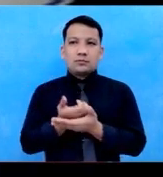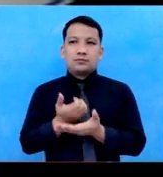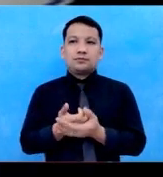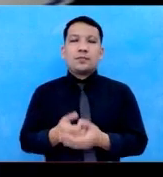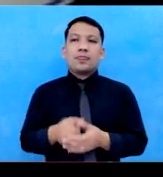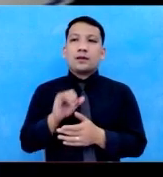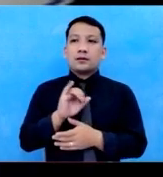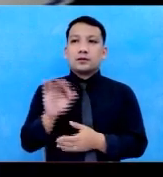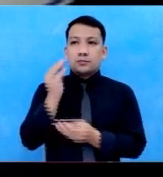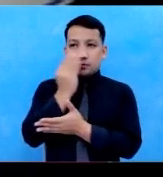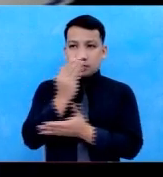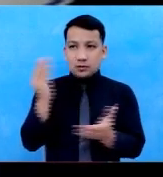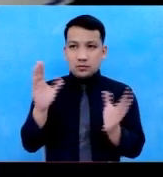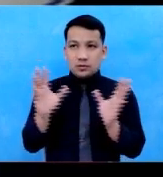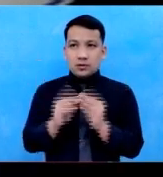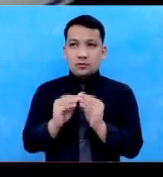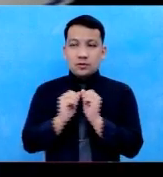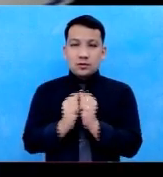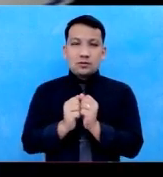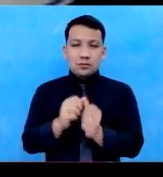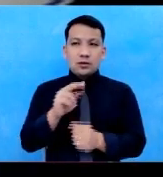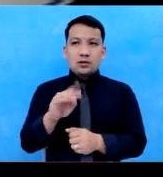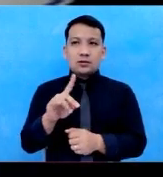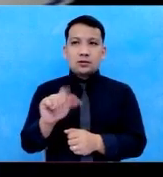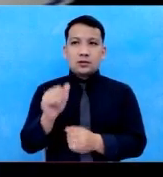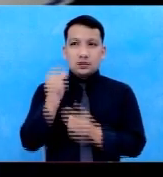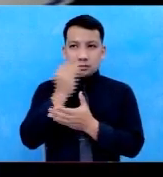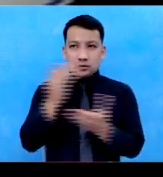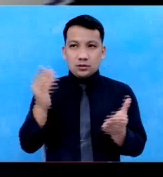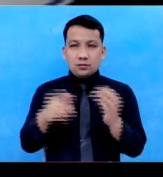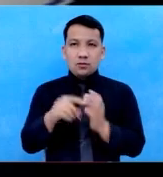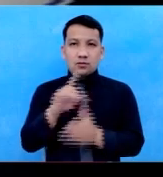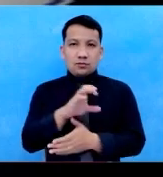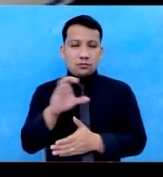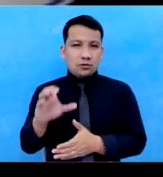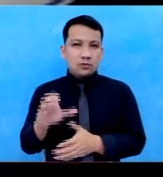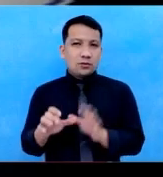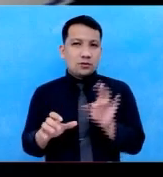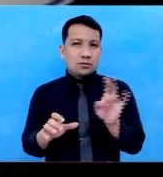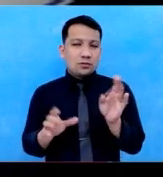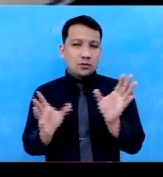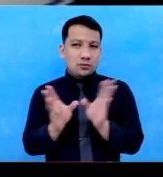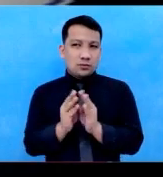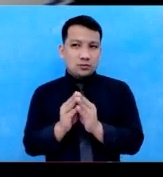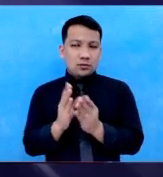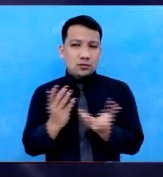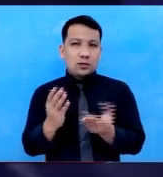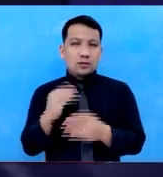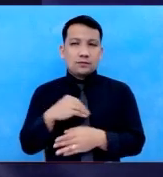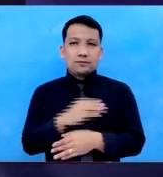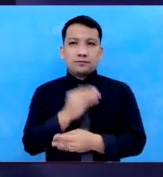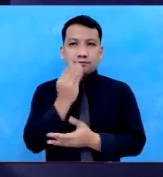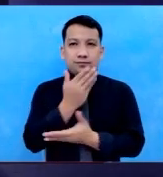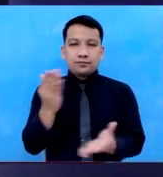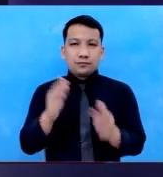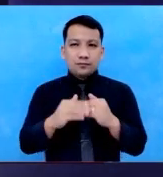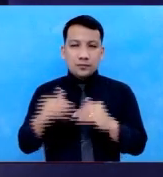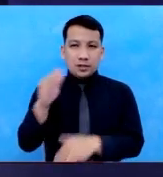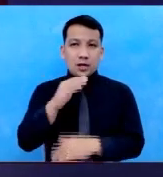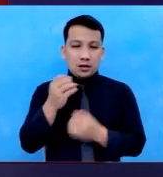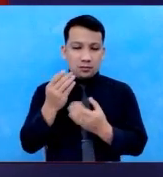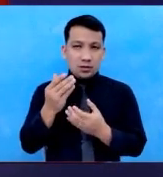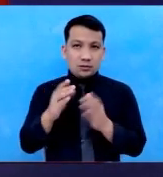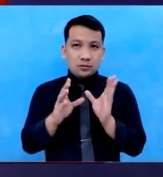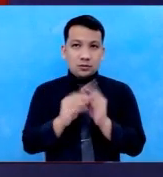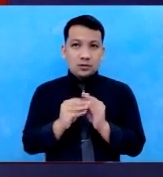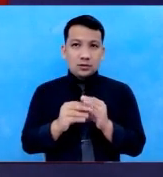isasama ang pinakahuling LEDAC meeting, nagkaroon na ng 117 pulong ang council. Pinakamaraming beses na nagpulong ang